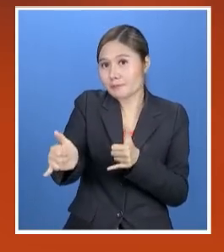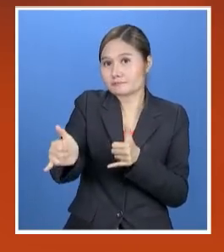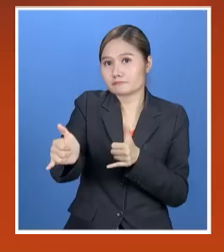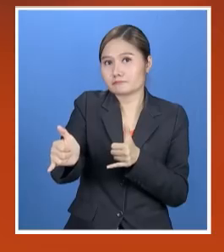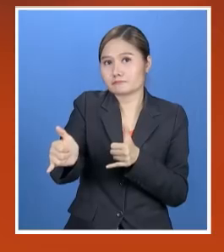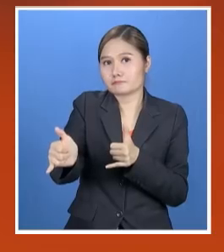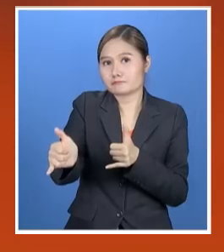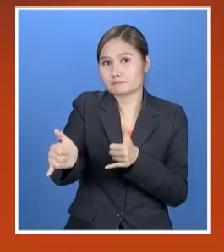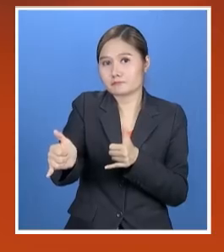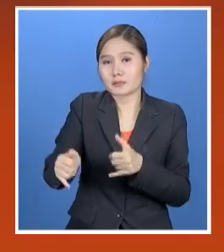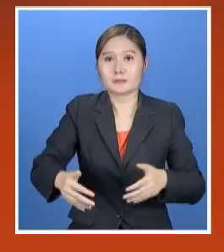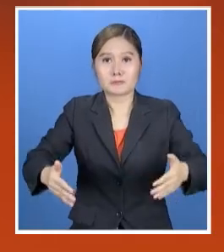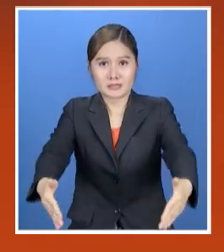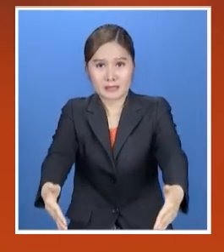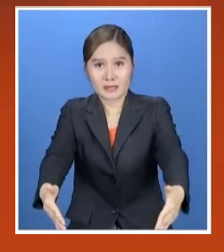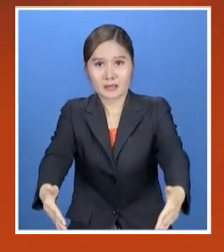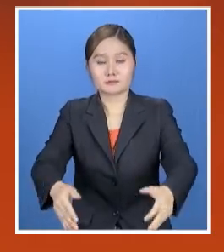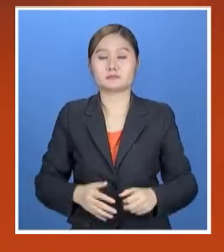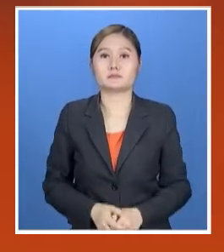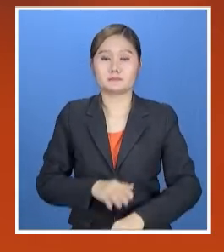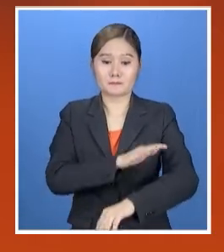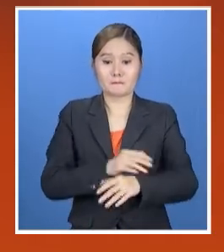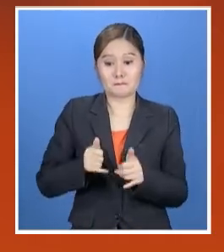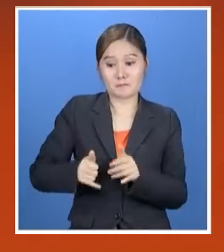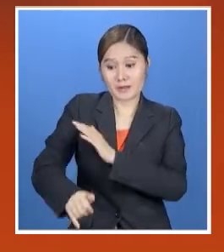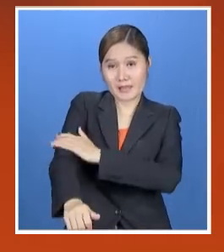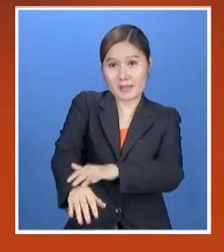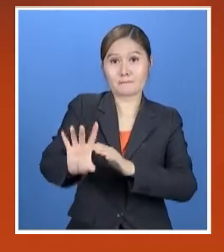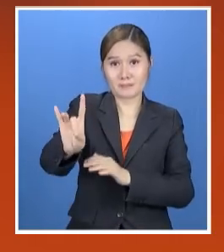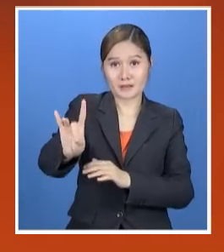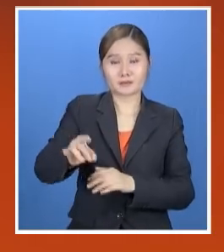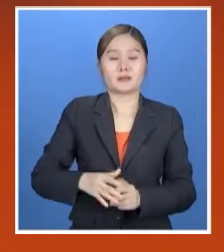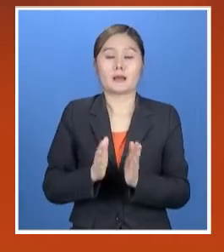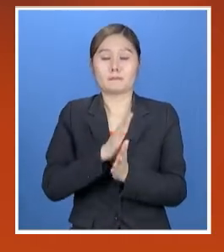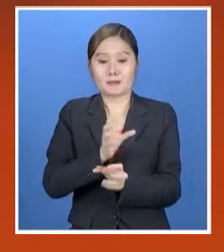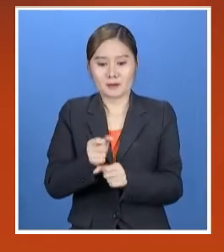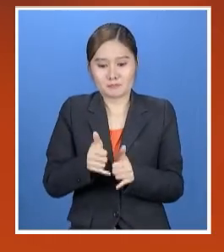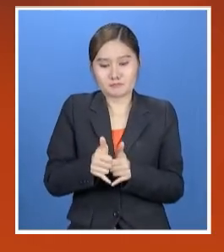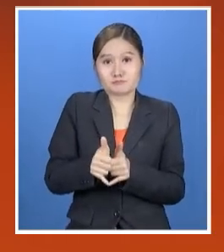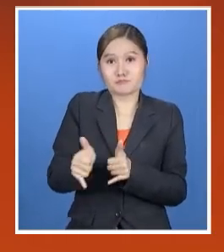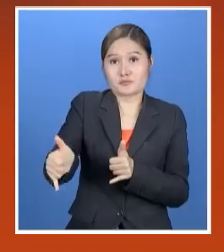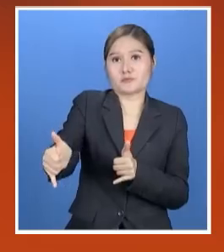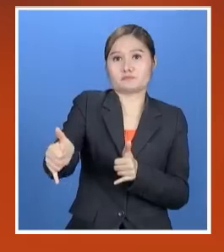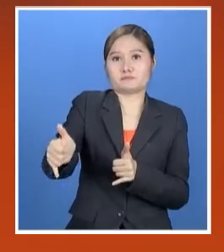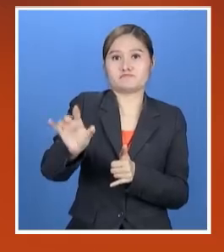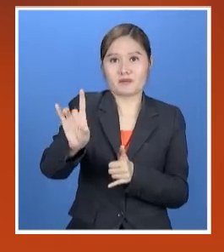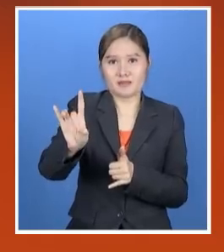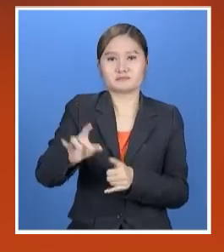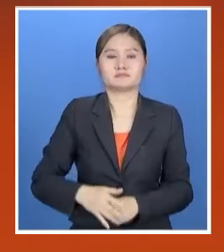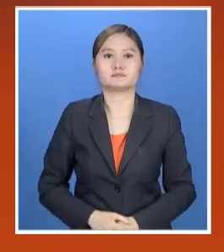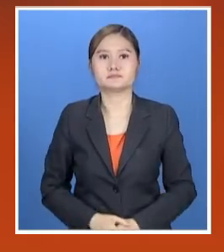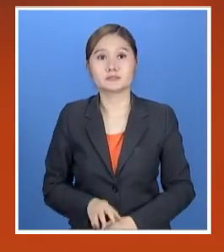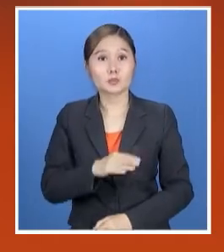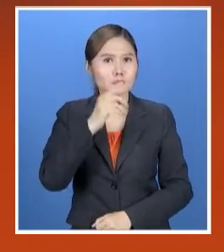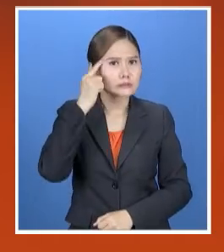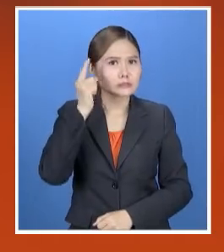นไหมมีทั้งแขนของพระรูปนี้8แขนแล้วก็หลวงพ่อบึง 3,000 8องค์แยกออกมานี่ท่